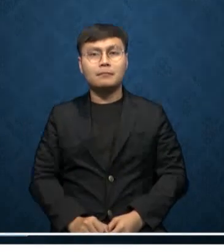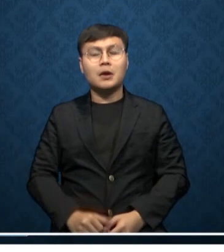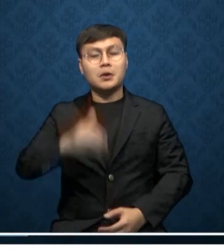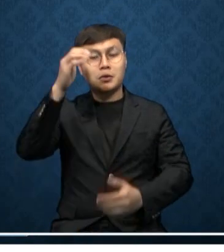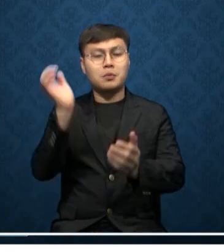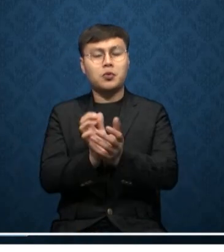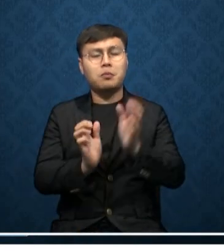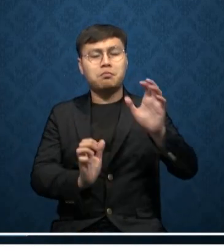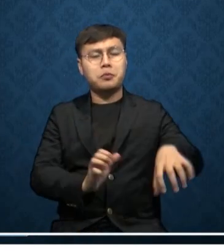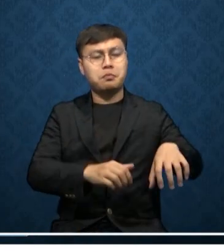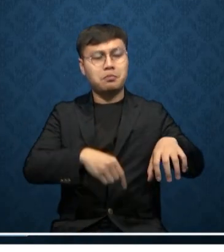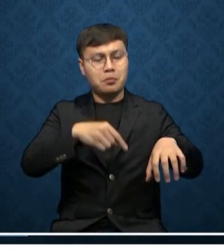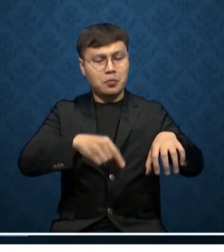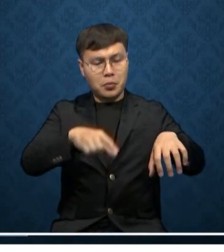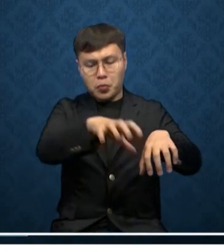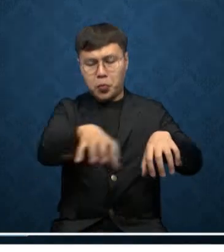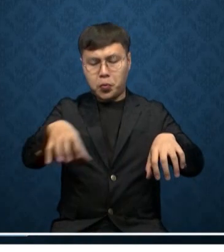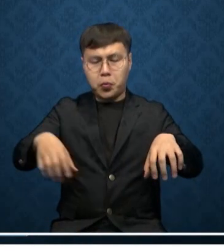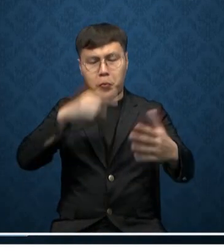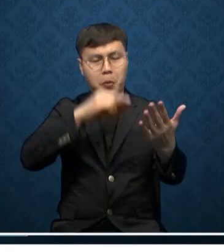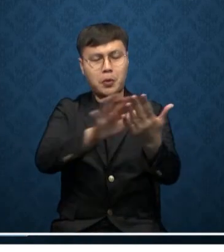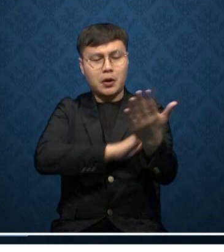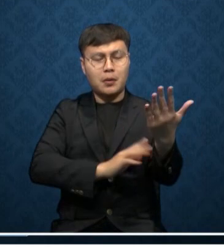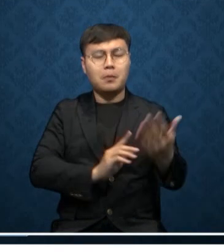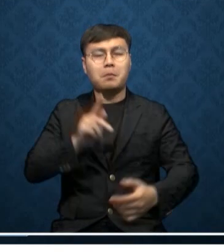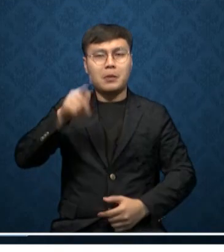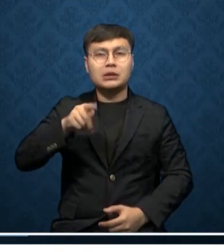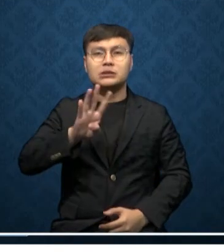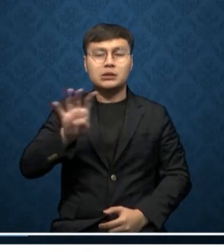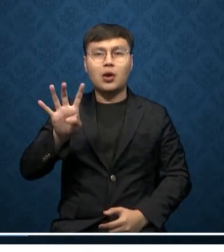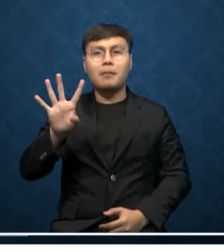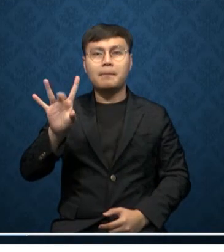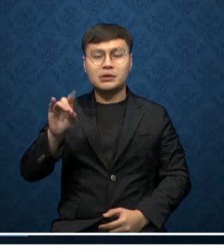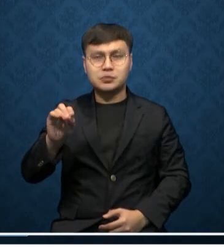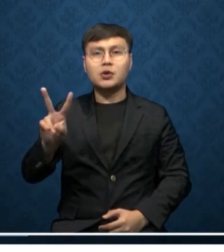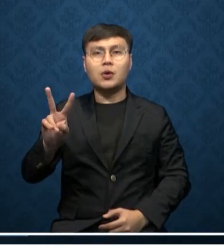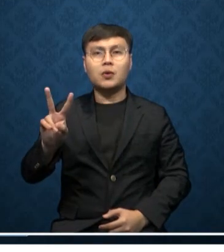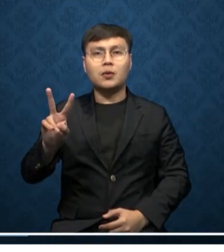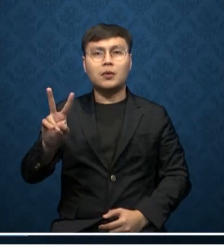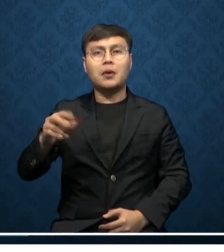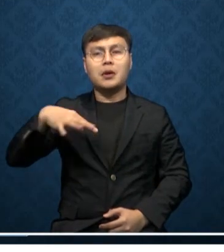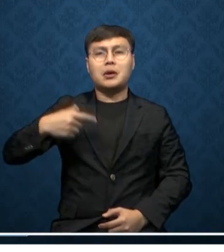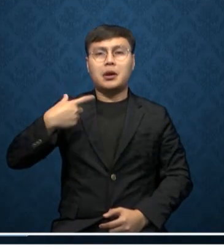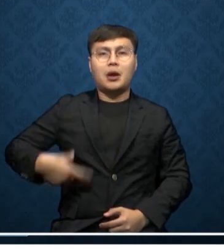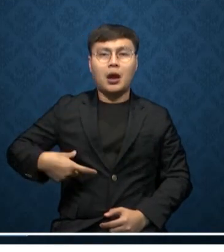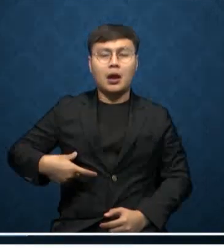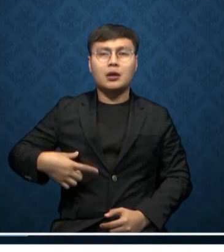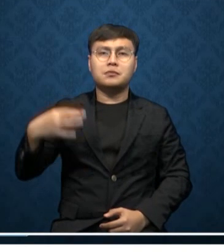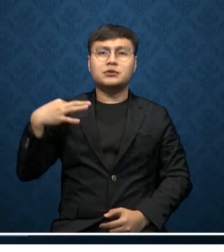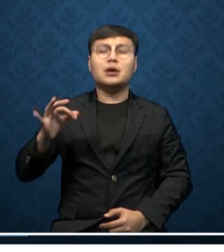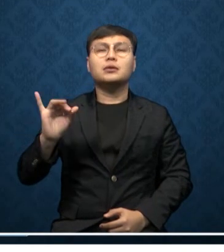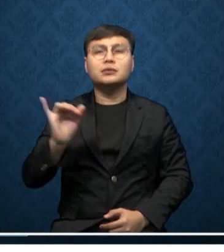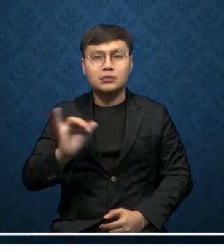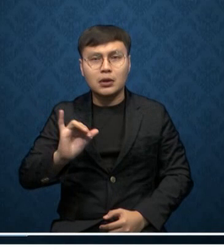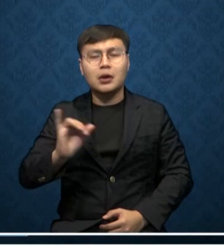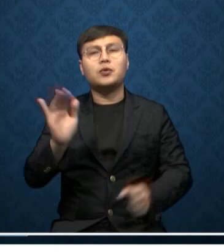ตำรวจทั่วประเทศมี1482แห่งครับนะครับบอกว่าจะทำให้ครบเนี่ยถ้ามันไม่ครบก็สารภาพมาว่า